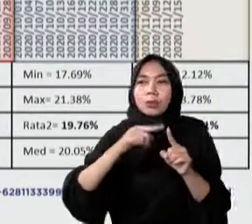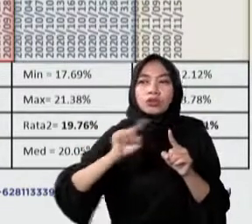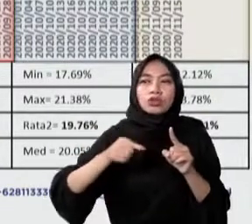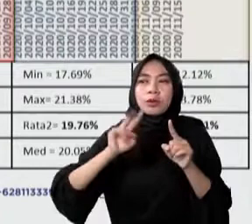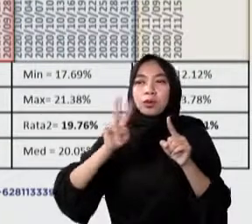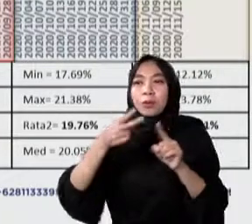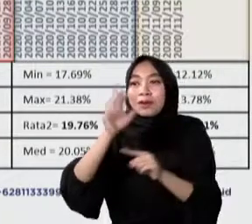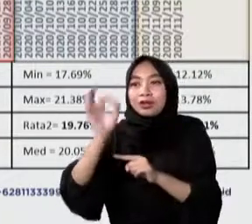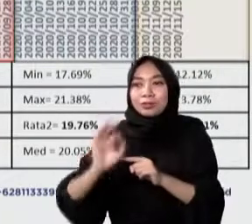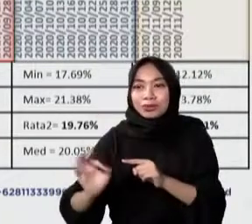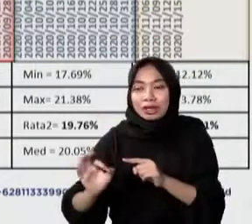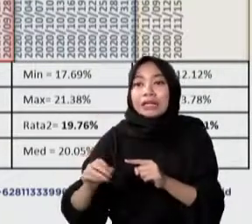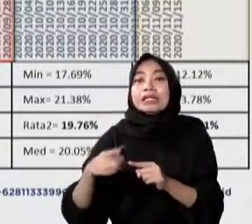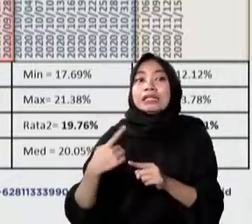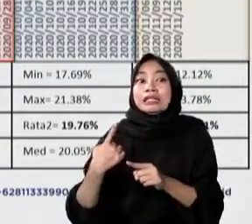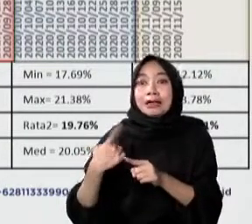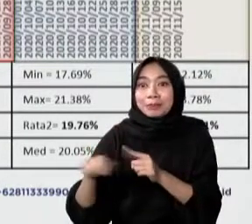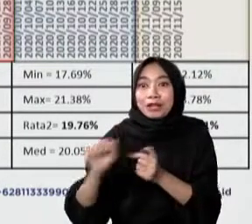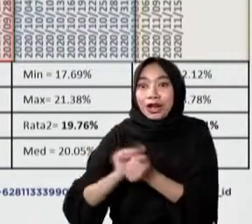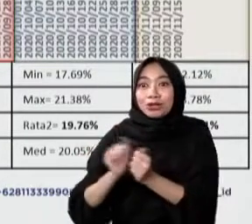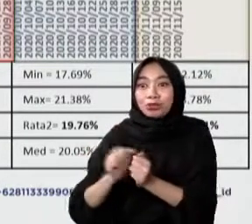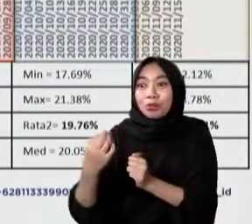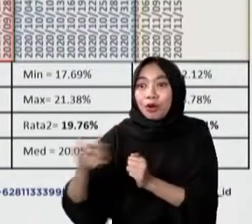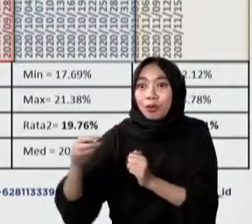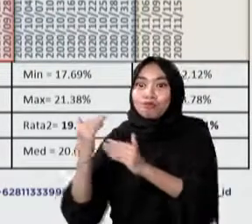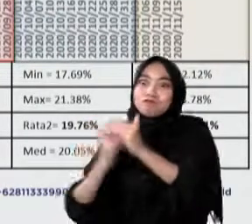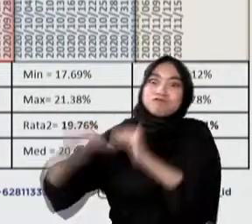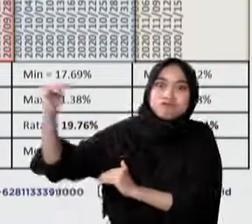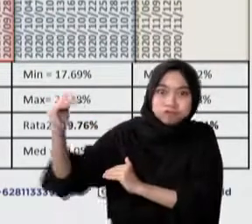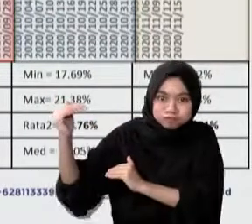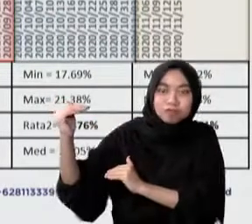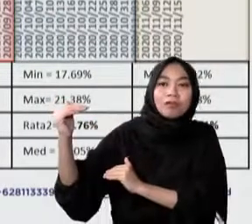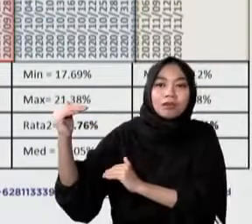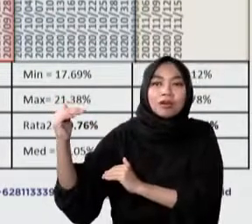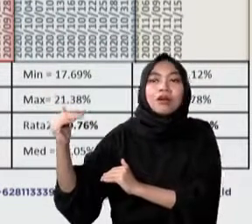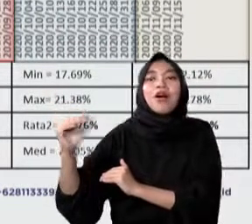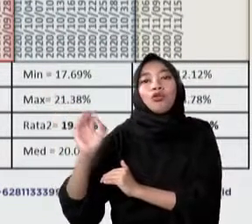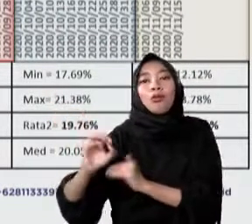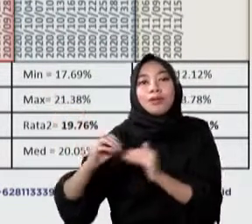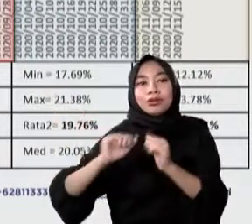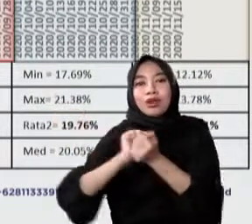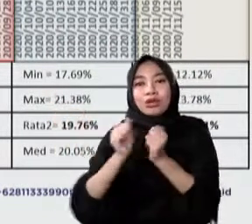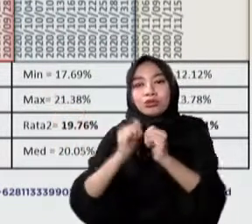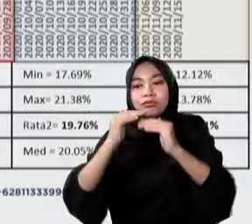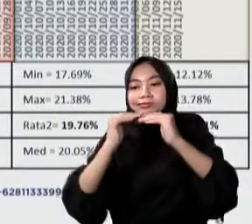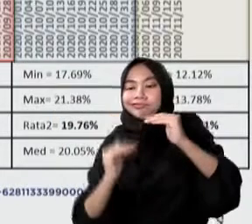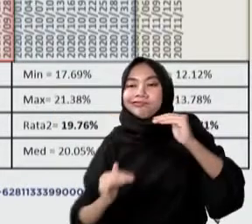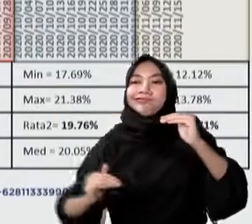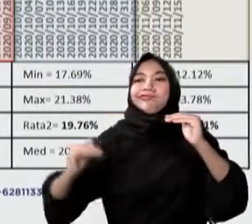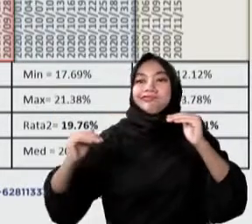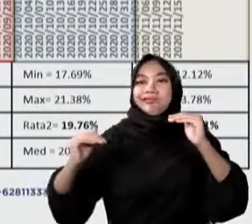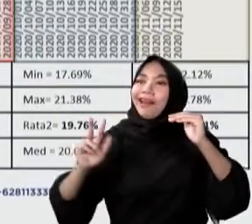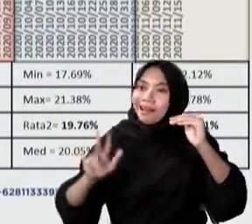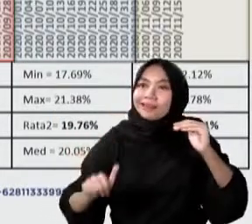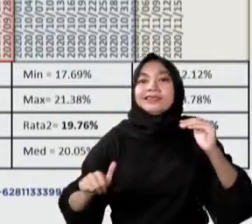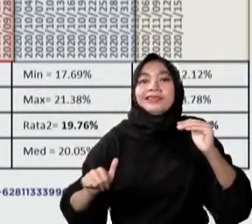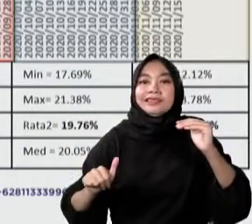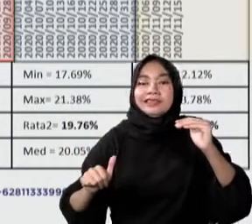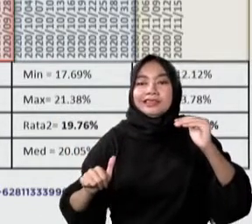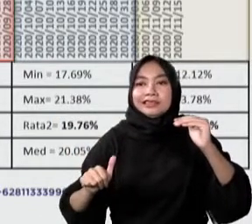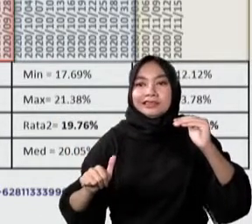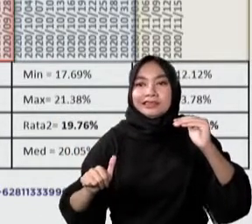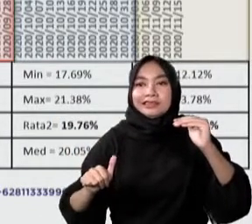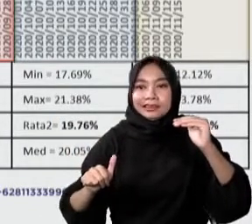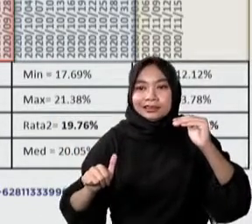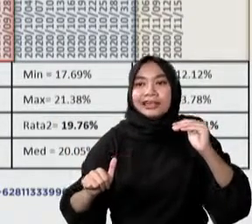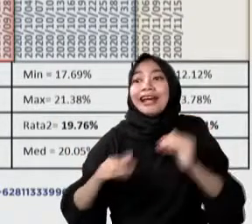12,12%. Tapi ternyata karena ada penambahan kasus yang cukup signifikan dalam beberapa hari terakhir, dia proporsi kasus aktifnya naik lagi sehingga di